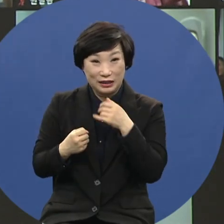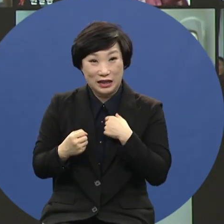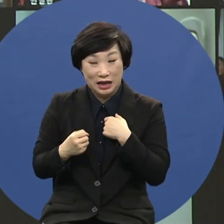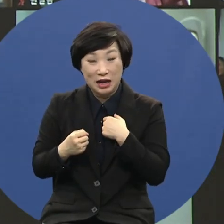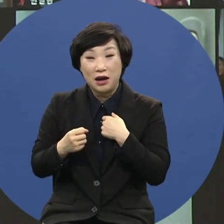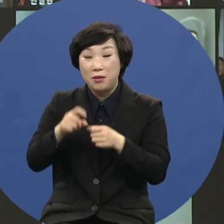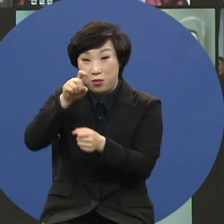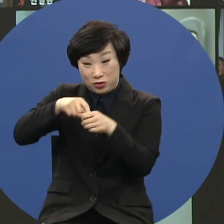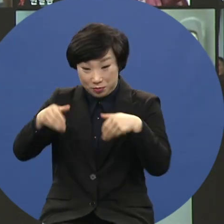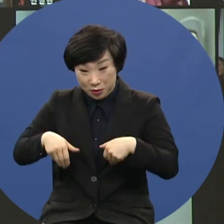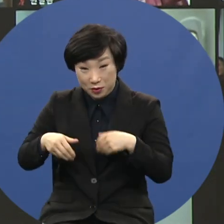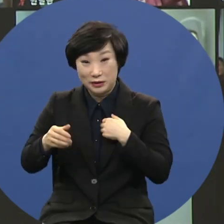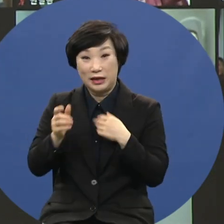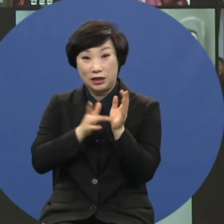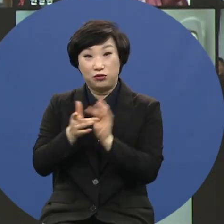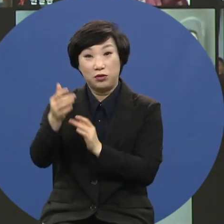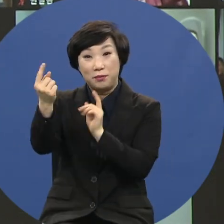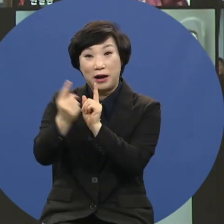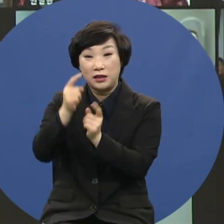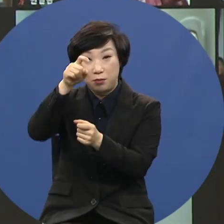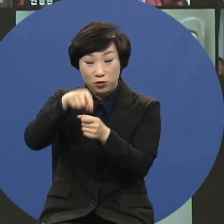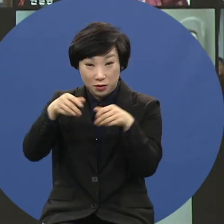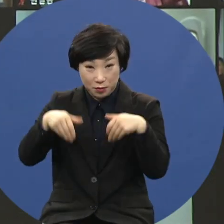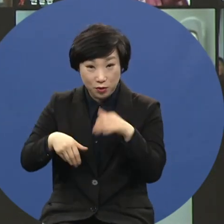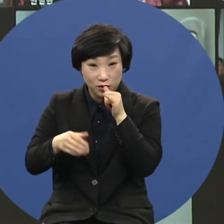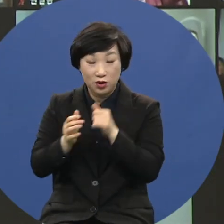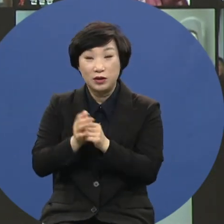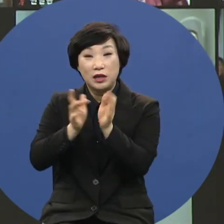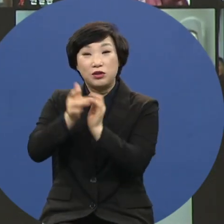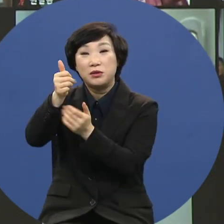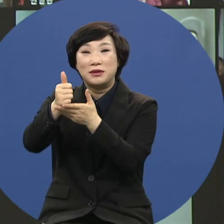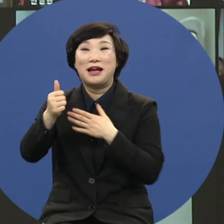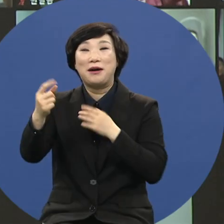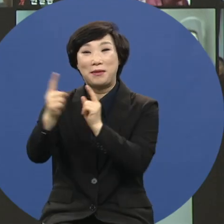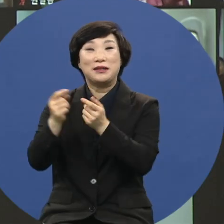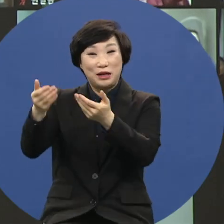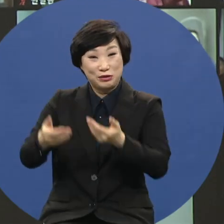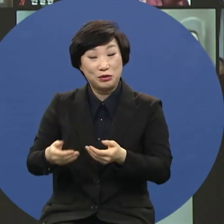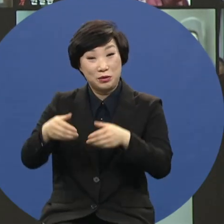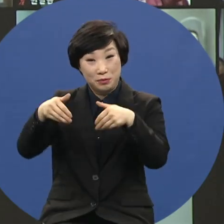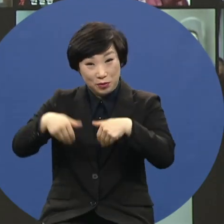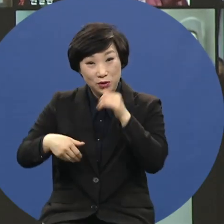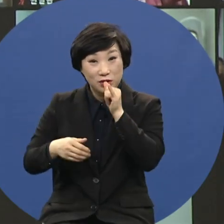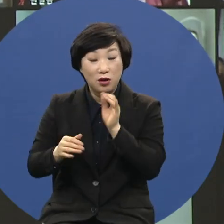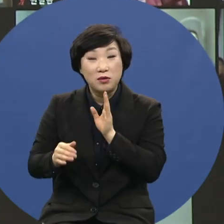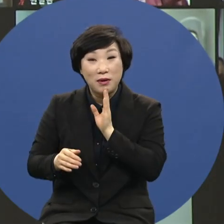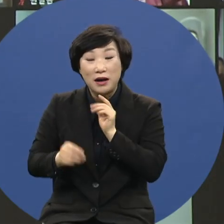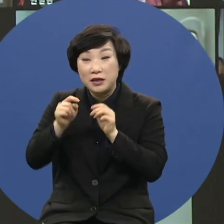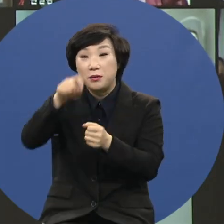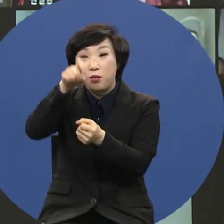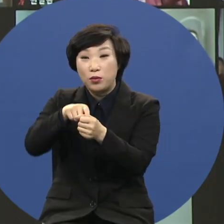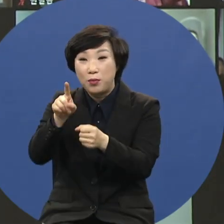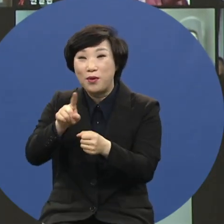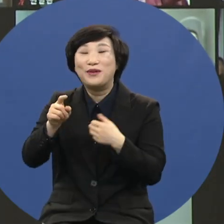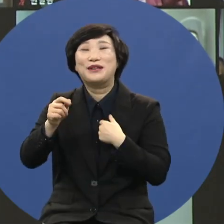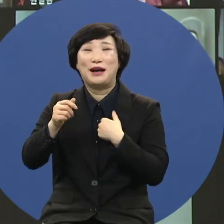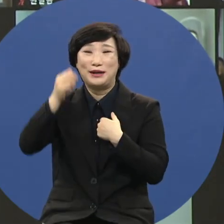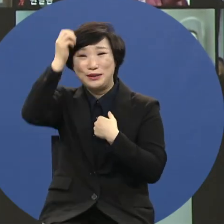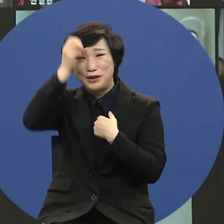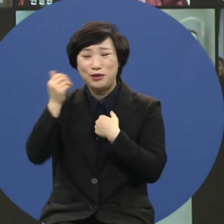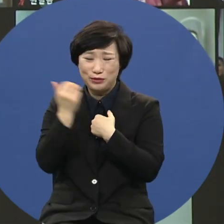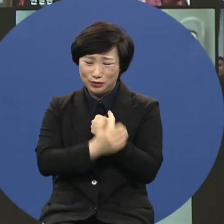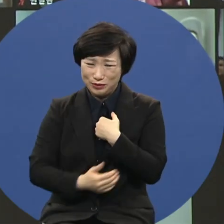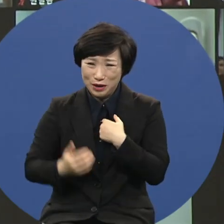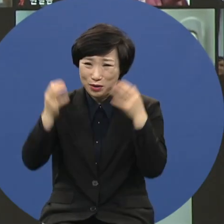나는 예수를 만날 목적이 있고 예수는 나를 만날 목적이 있다. 그 목적이 뭐냐? 영육간의